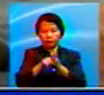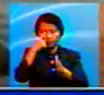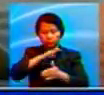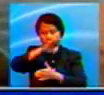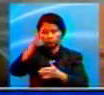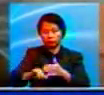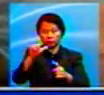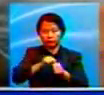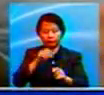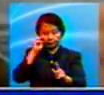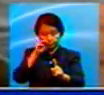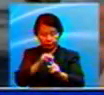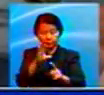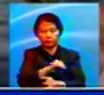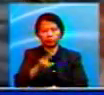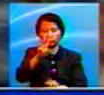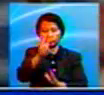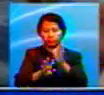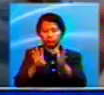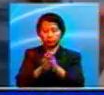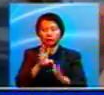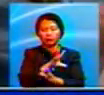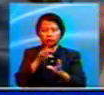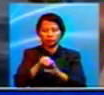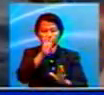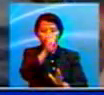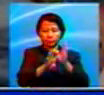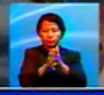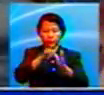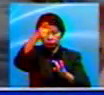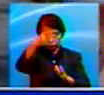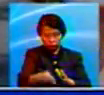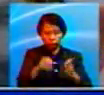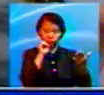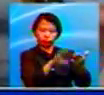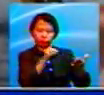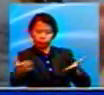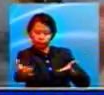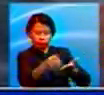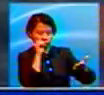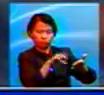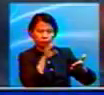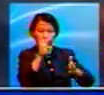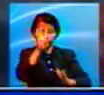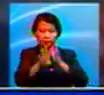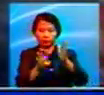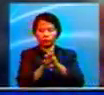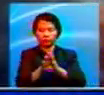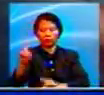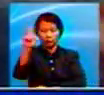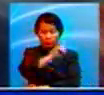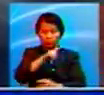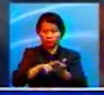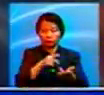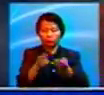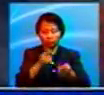menyelesaikan setiap misinya, dan 24 jam itu termasuk 4 jam untuk memuat turun data yang dikumpul. Dan untuk hari ini secara spesifik,